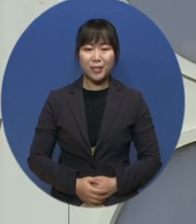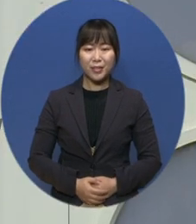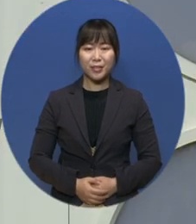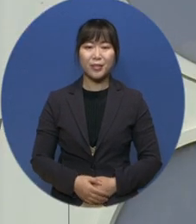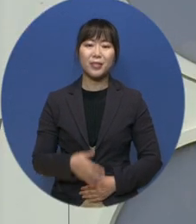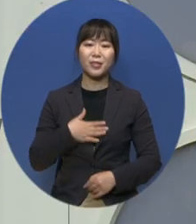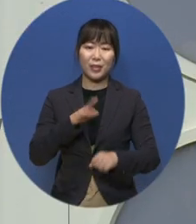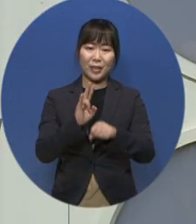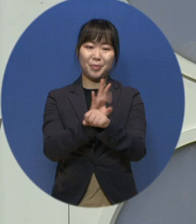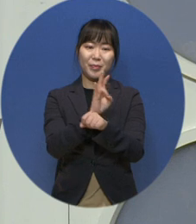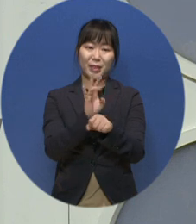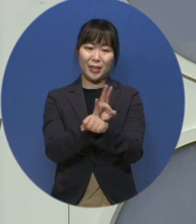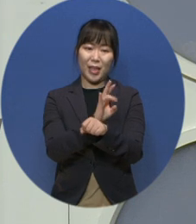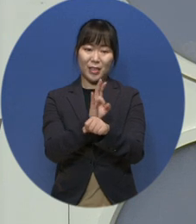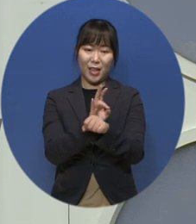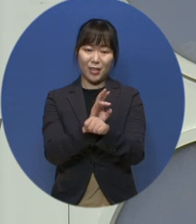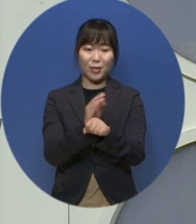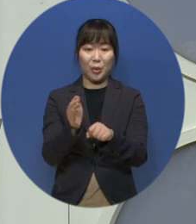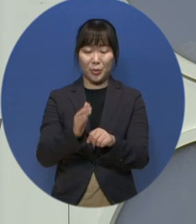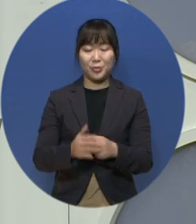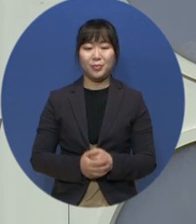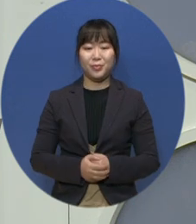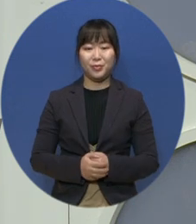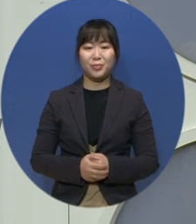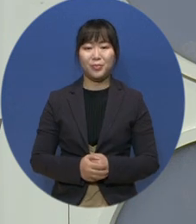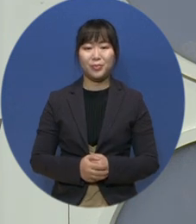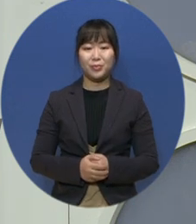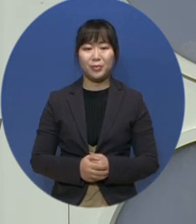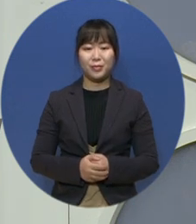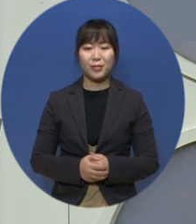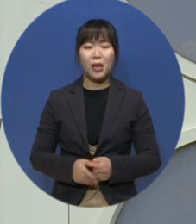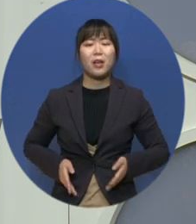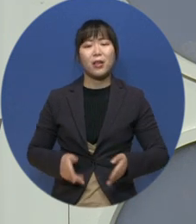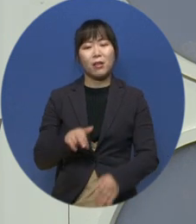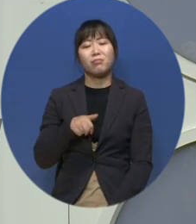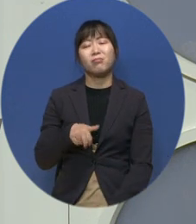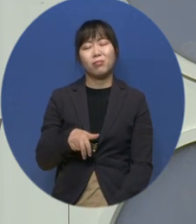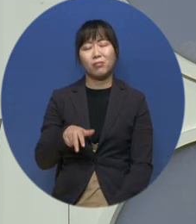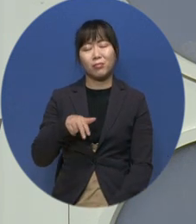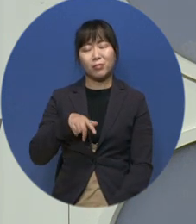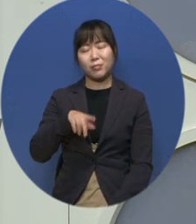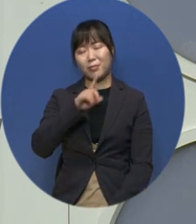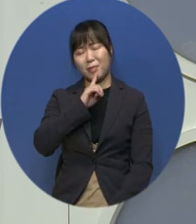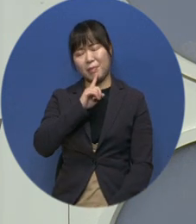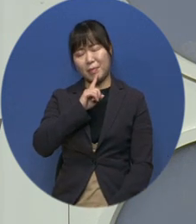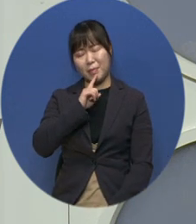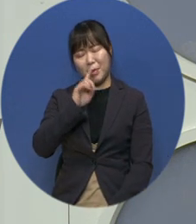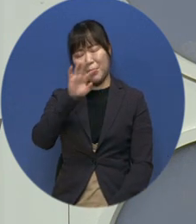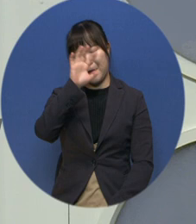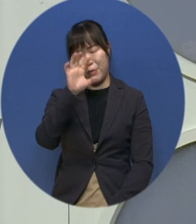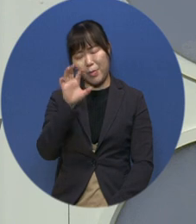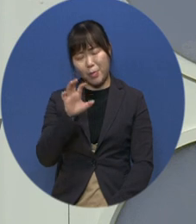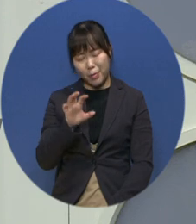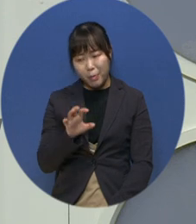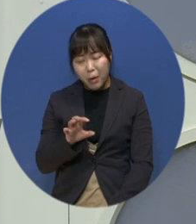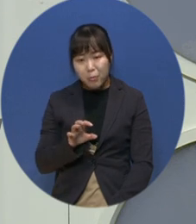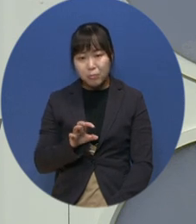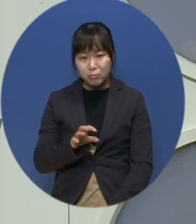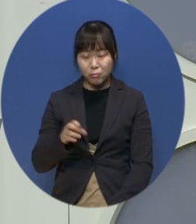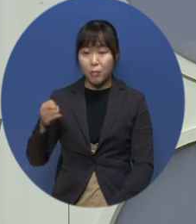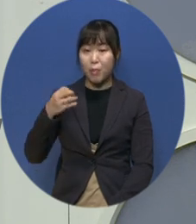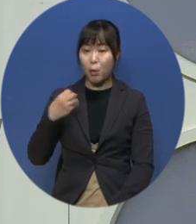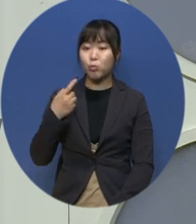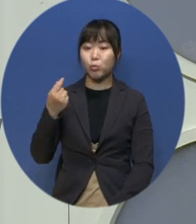거의 24시간 한다고 생각할 수 있죠. 그러니까 길을 걸어다니면서도 계속 대사를 되뇌이고 그 다음에 말씀하신